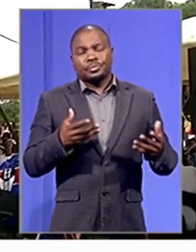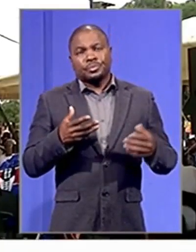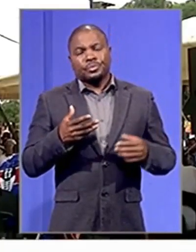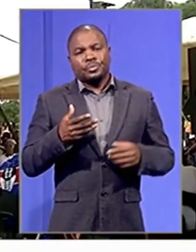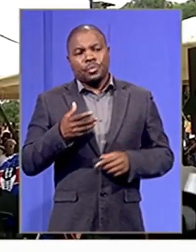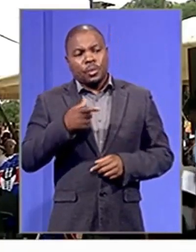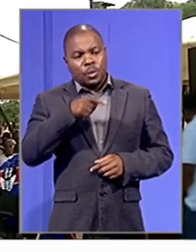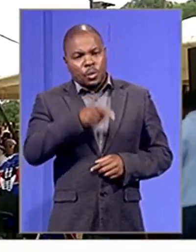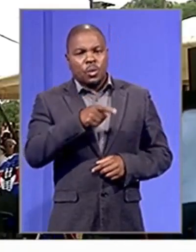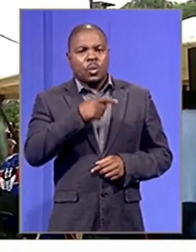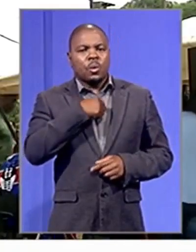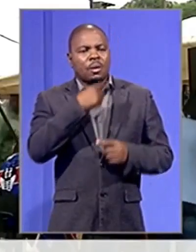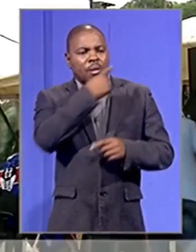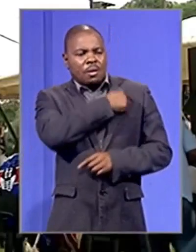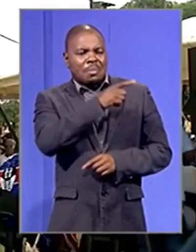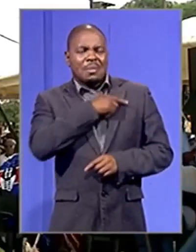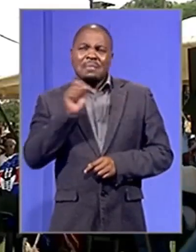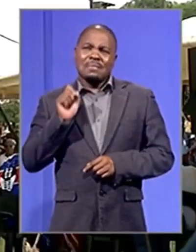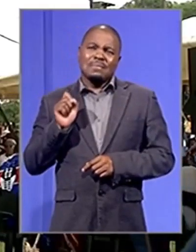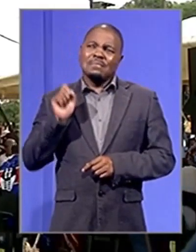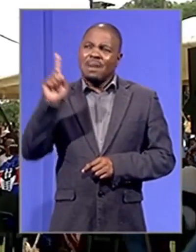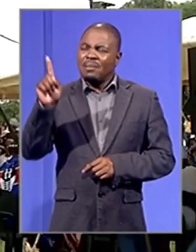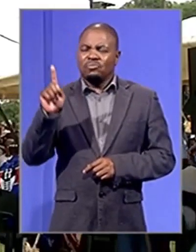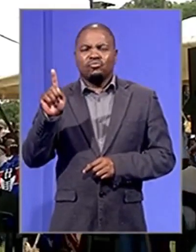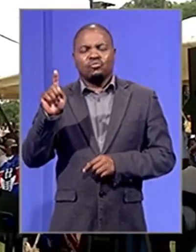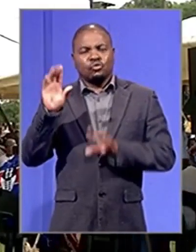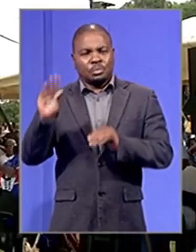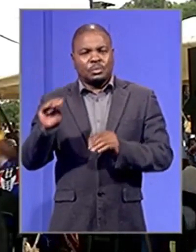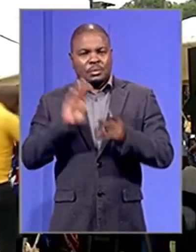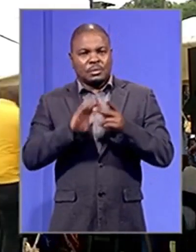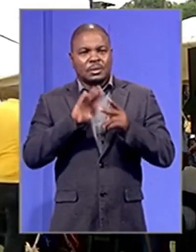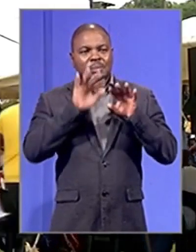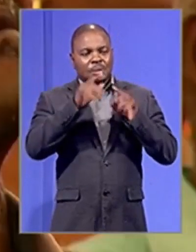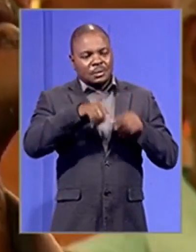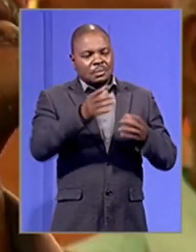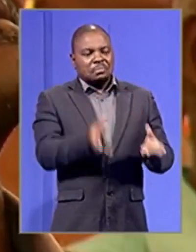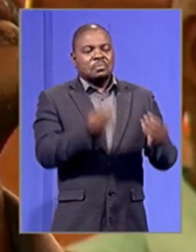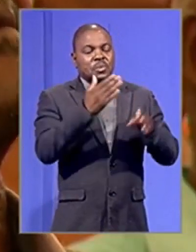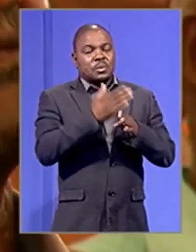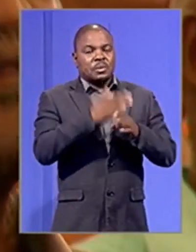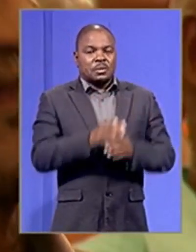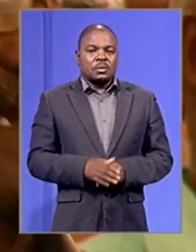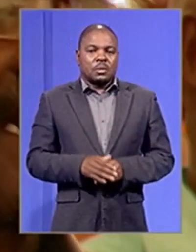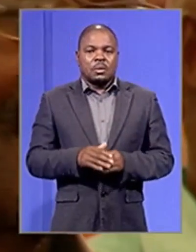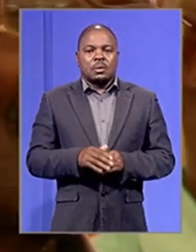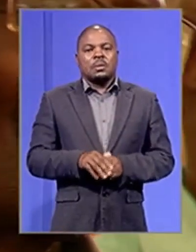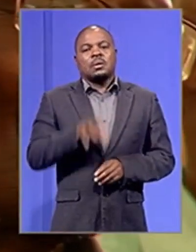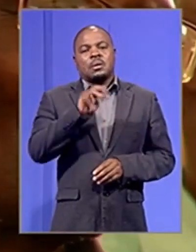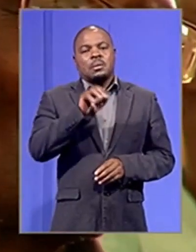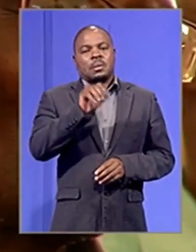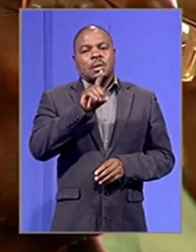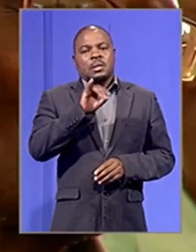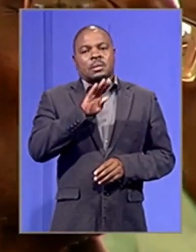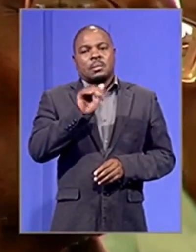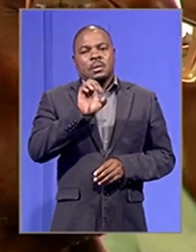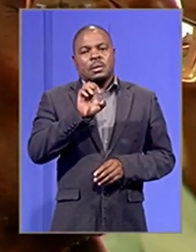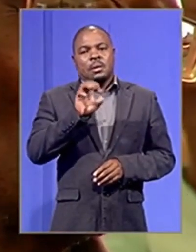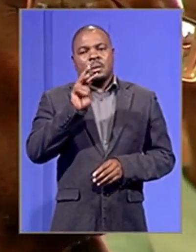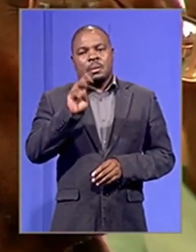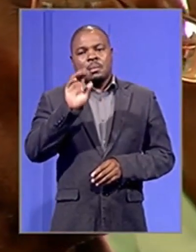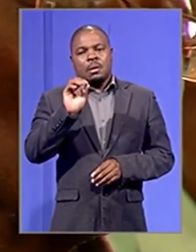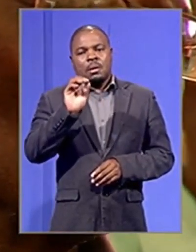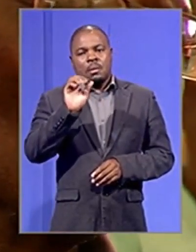le go ya go di-hospital tse di kgakala ene batho ba gaetsho ba tlile go nna le ditiro. Baagi ba motse wa Madibe Makgabane ba itumelela kago ya